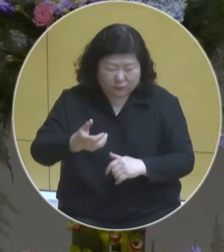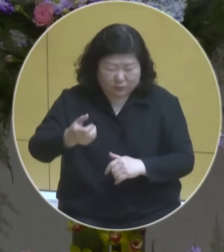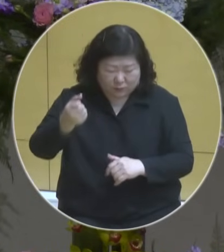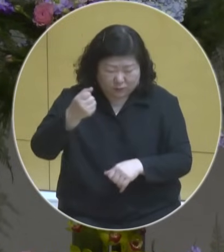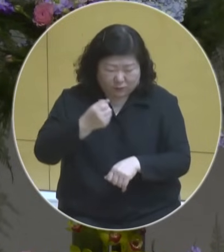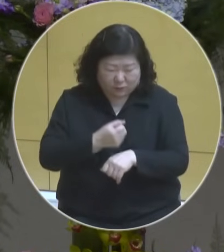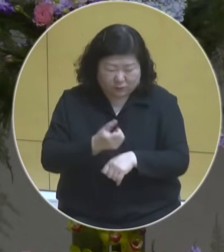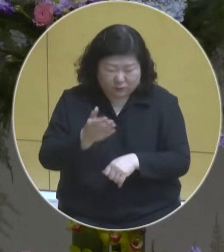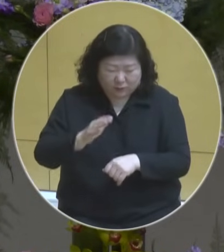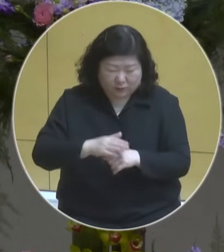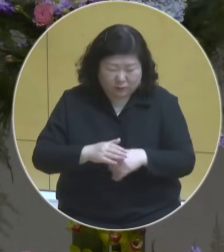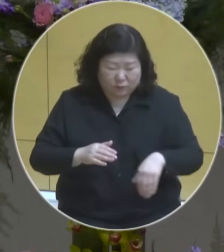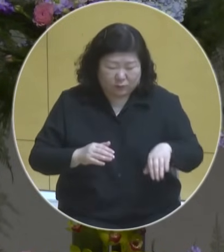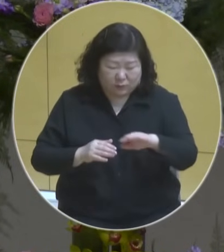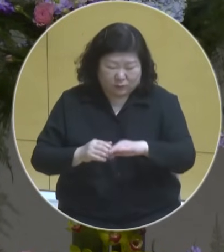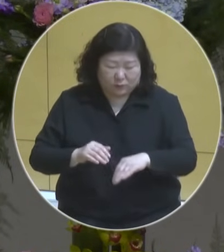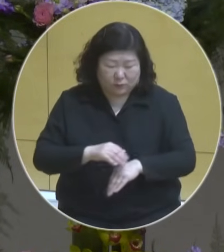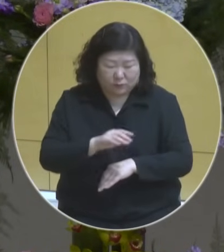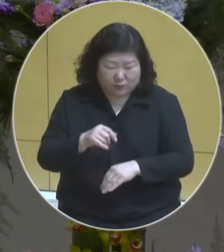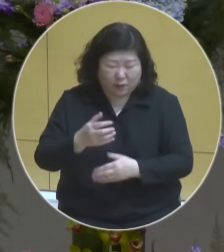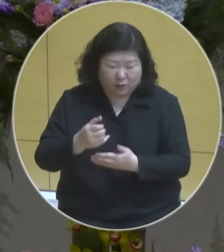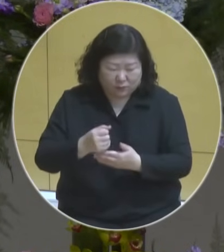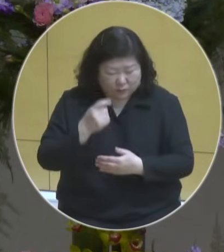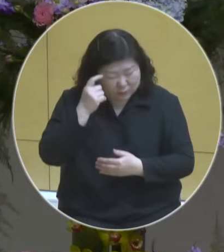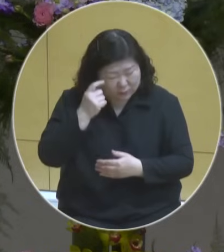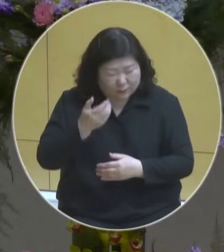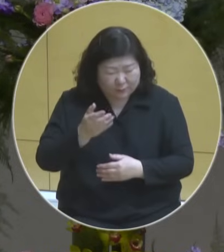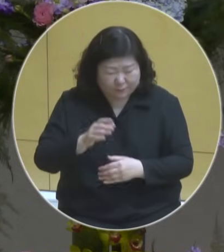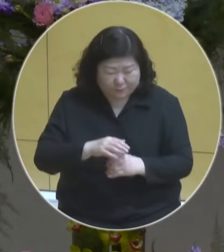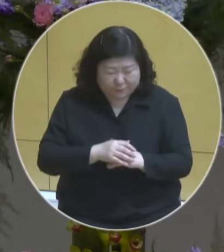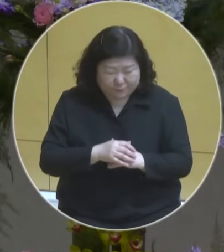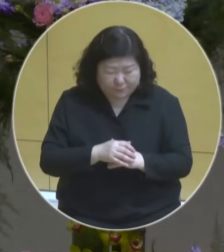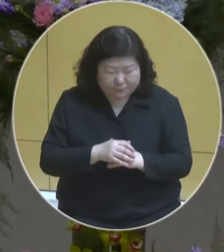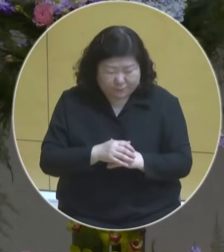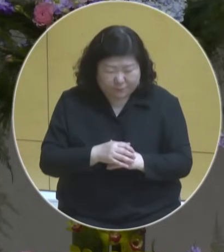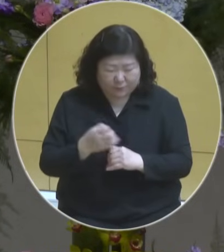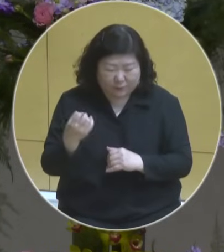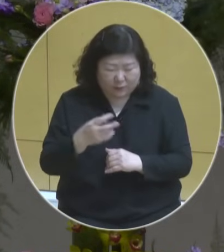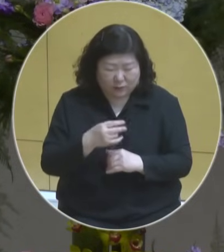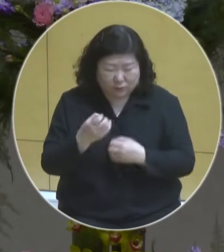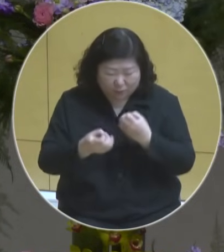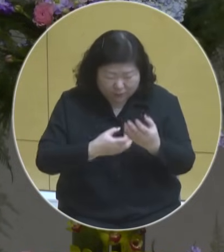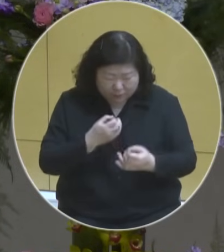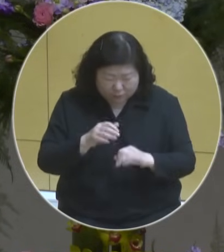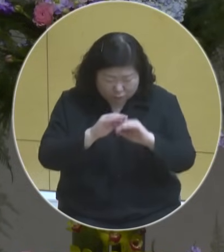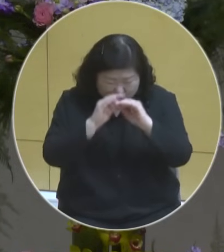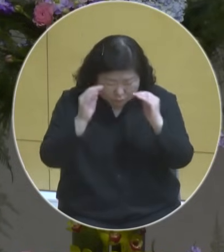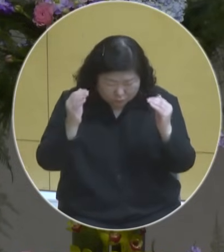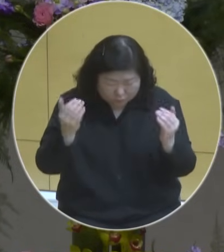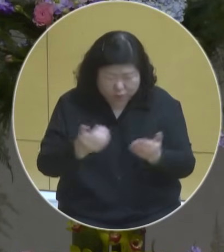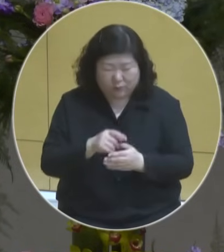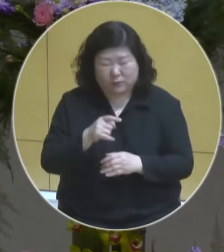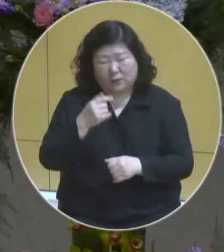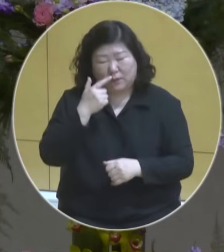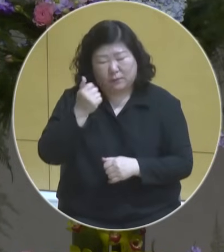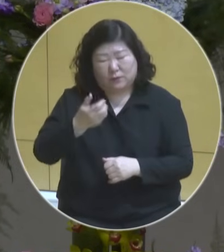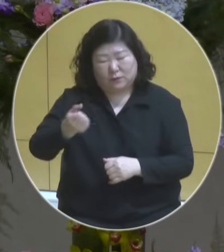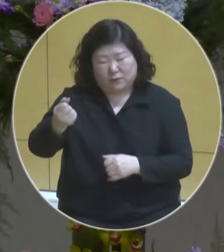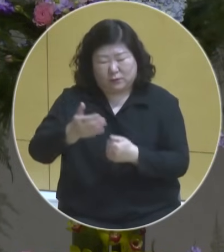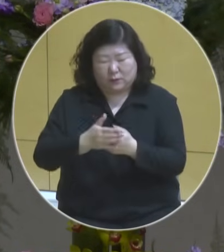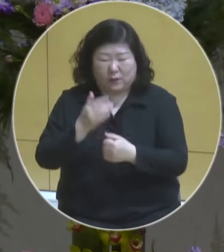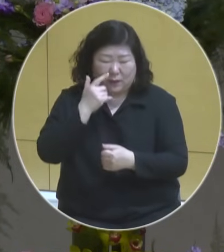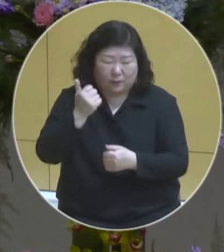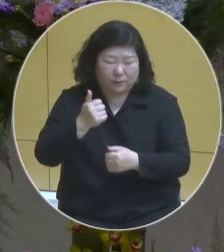우리는 우리의처럼 생활하고 있습니다 다시 한번 고합니다 든것이 아버지 것이오니 아버지의 뜻대로